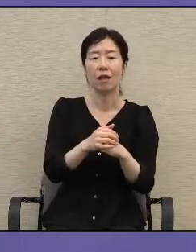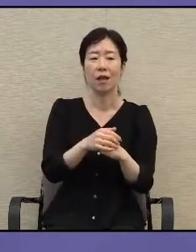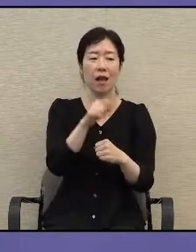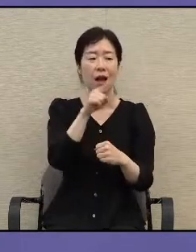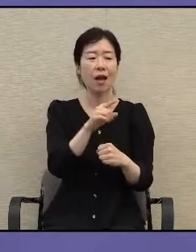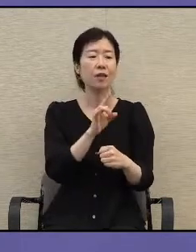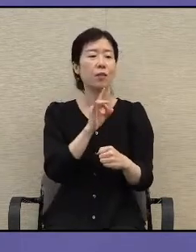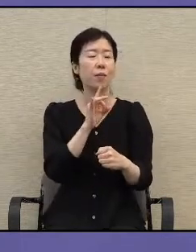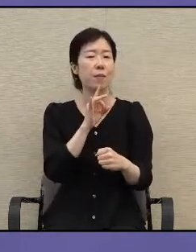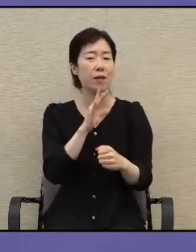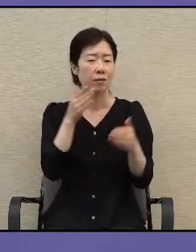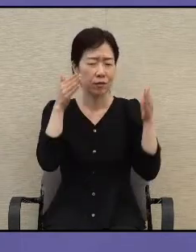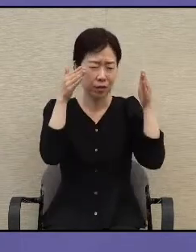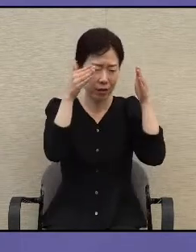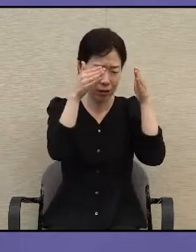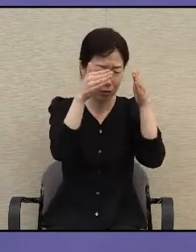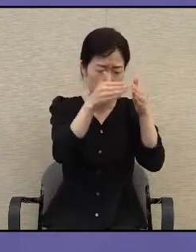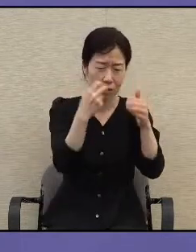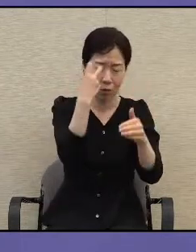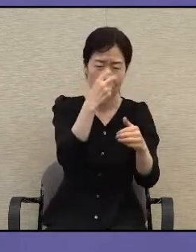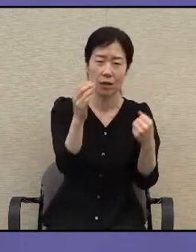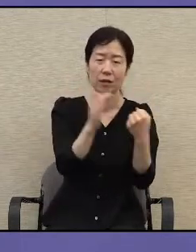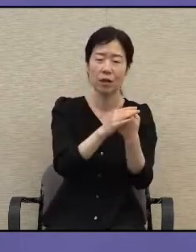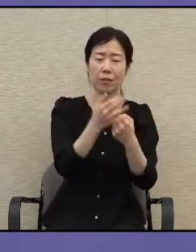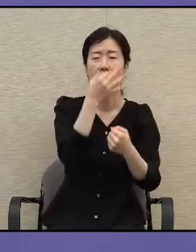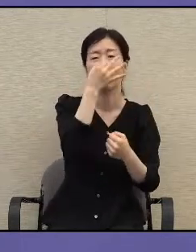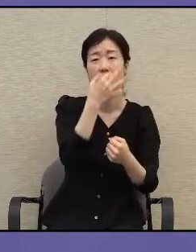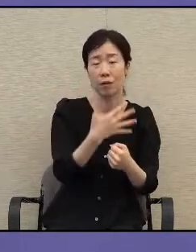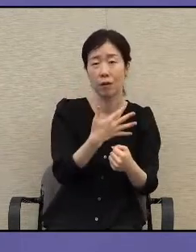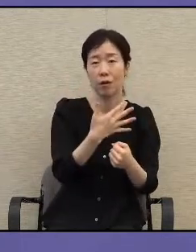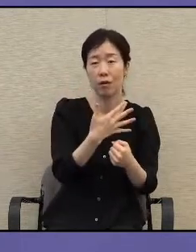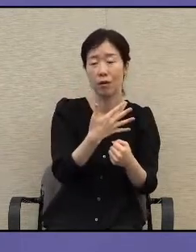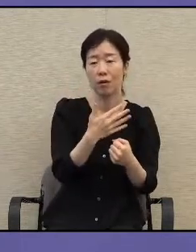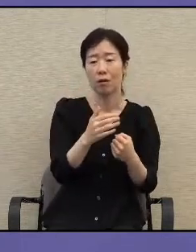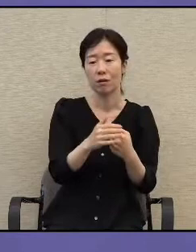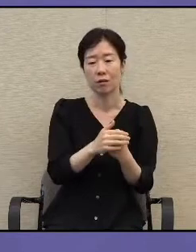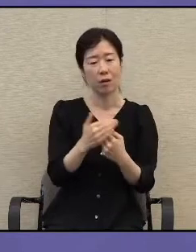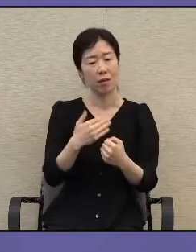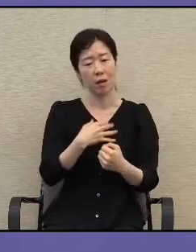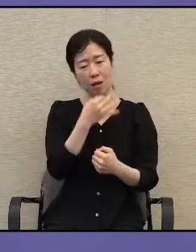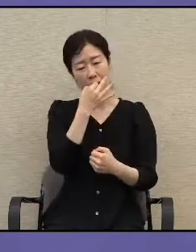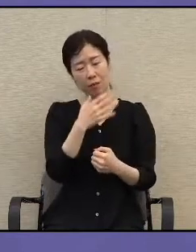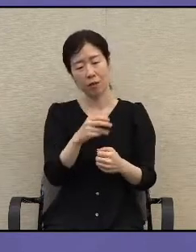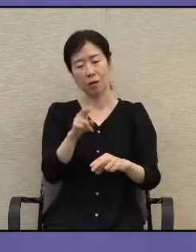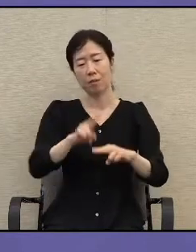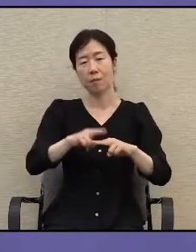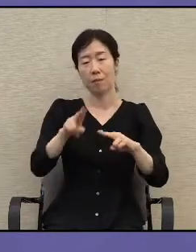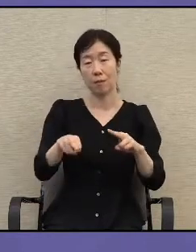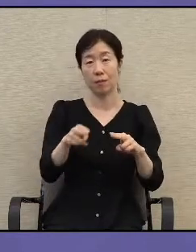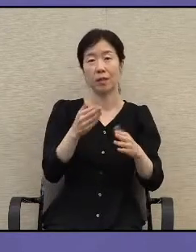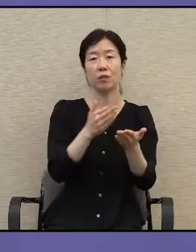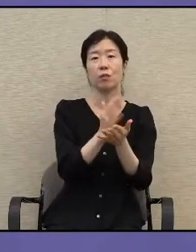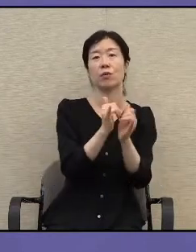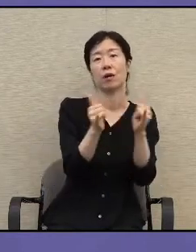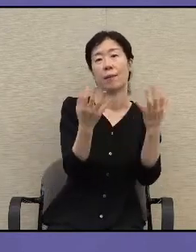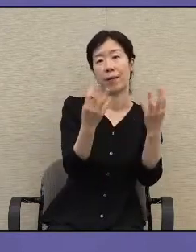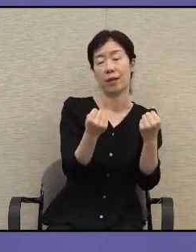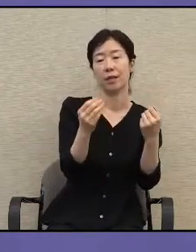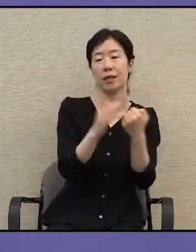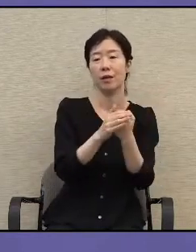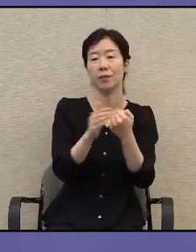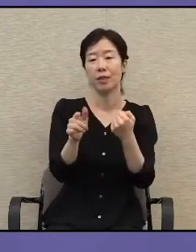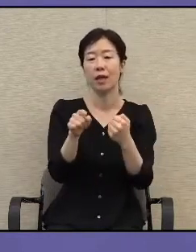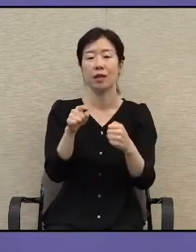굉장히 소진이 심각한 상황입니다. 따라서 국가 자격인 정신건강 전문요원이 지역사회에서 정신건강 문제를 제때